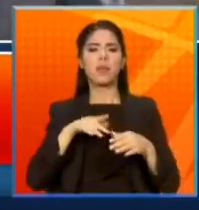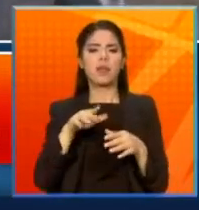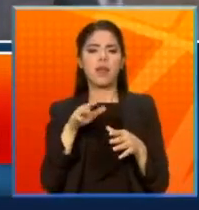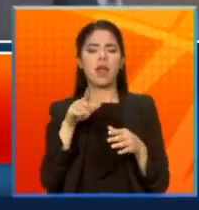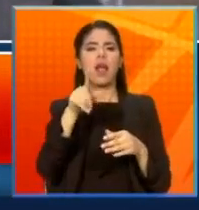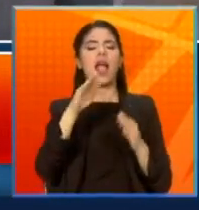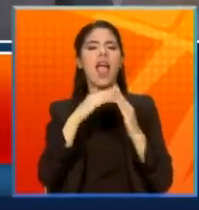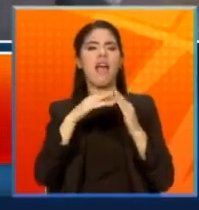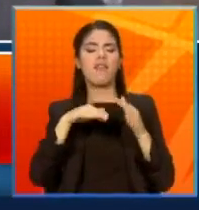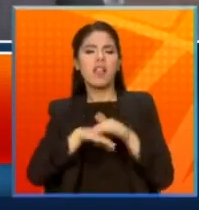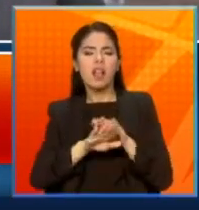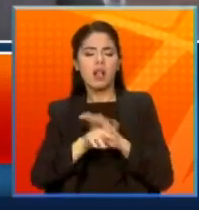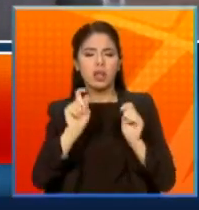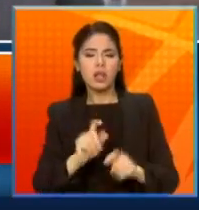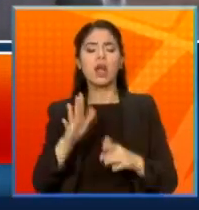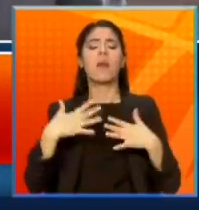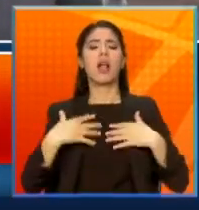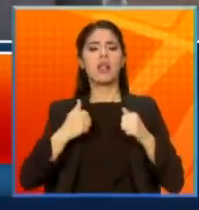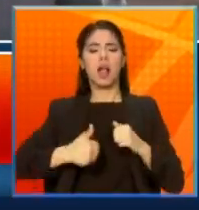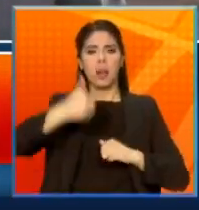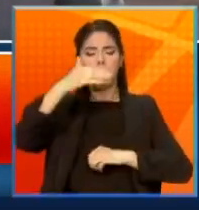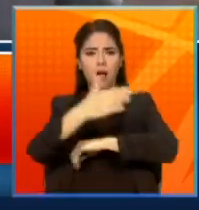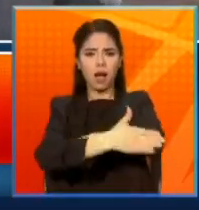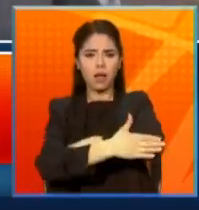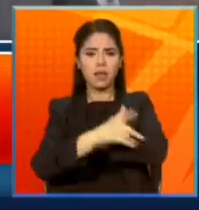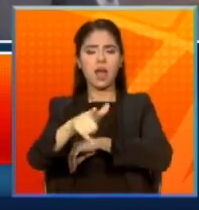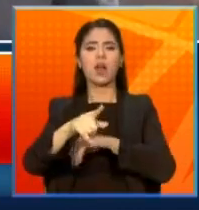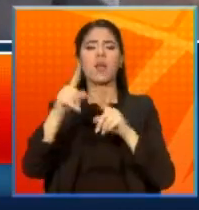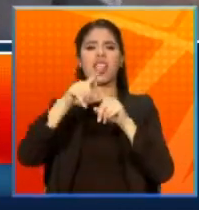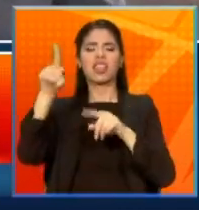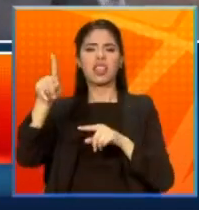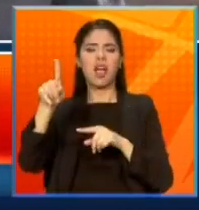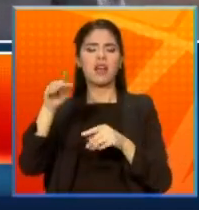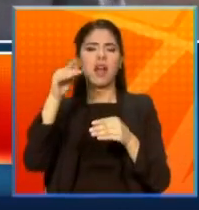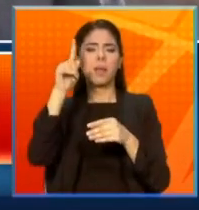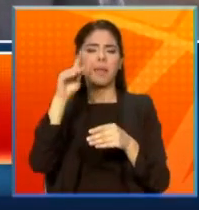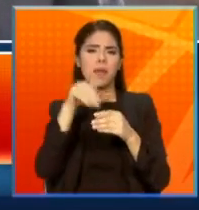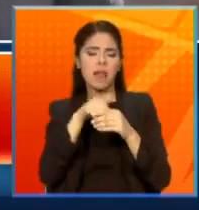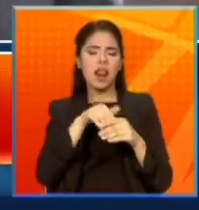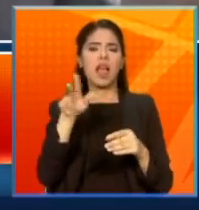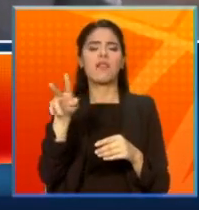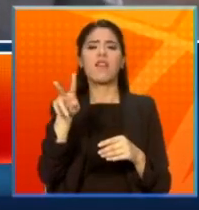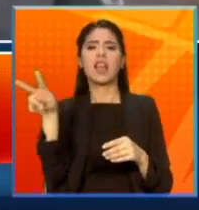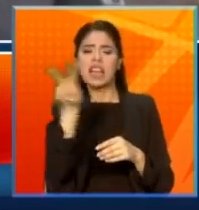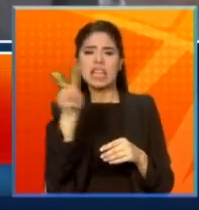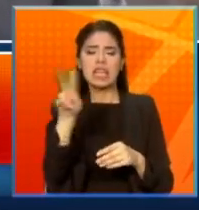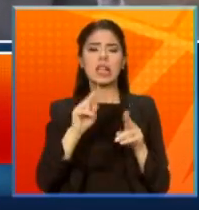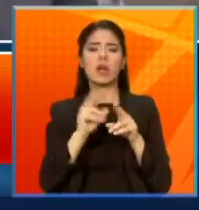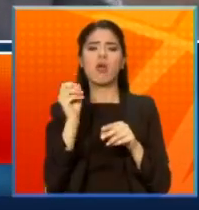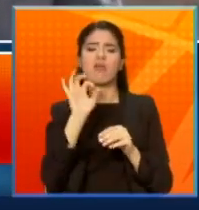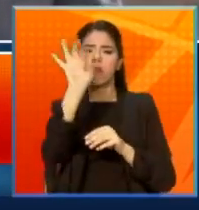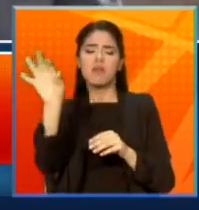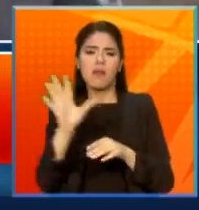hızla boşalmaya başladı. Sağlık Bakan Yardımcısı ve aynı zamanda Tahranlı bir milletvekilinin virüse yakalanması ülkedeki durumun ne kadar